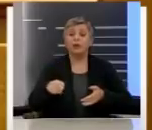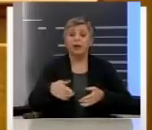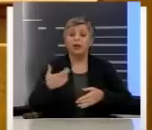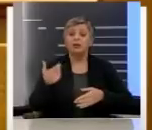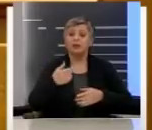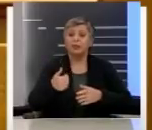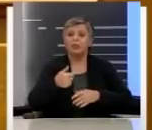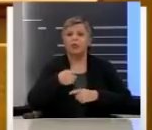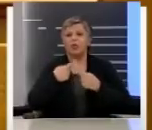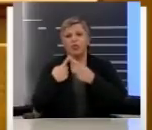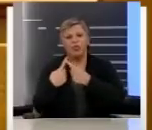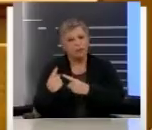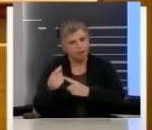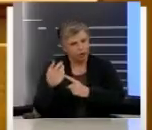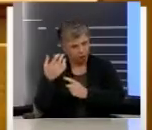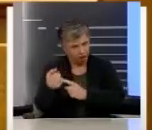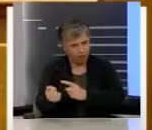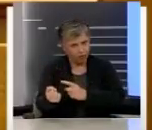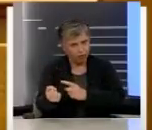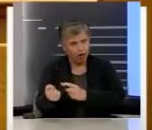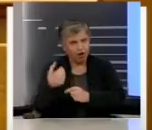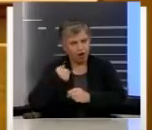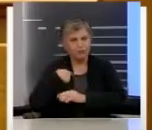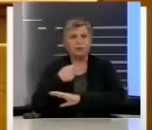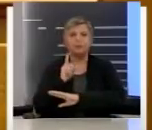διαφορετικότητας. Με άλλα λόγια,